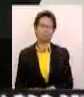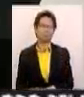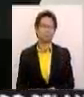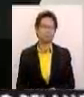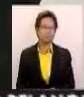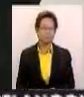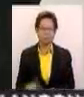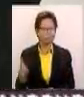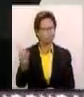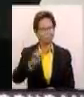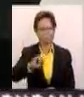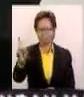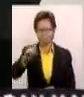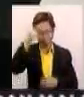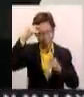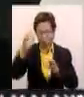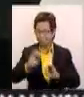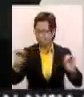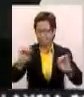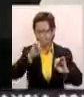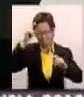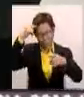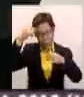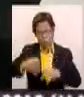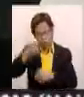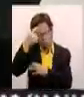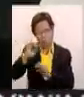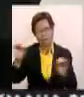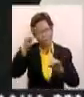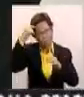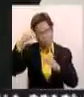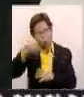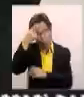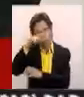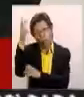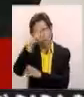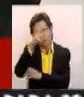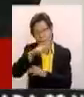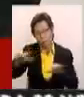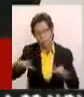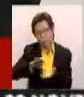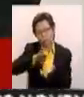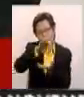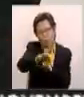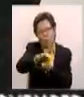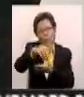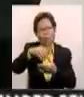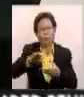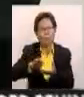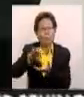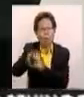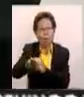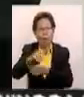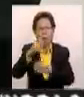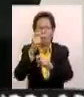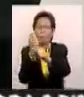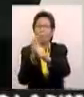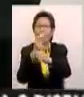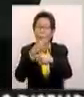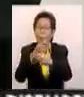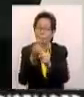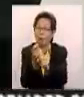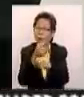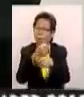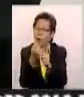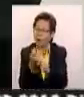Dan tidak ada sebarang keputusan untuk kerajaan membuat pelaburan dalam membina kereta